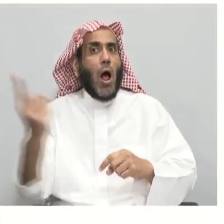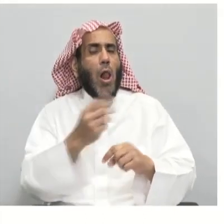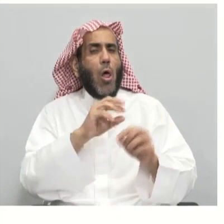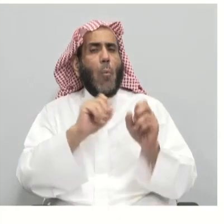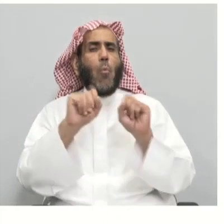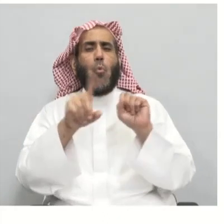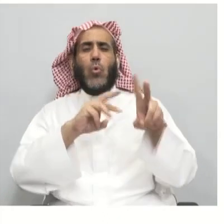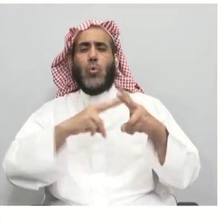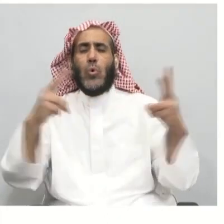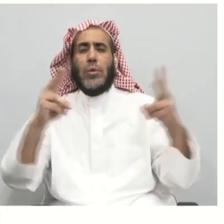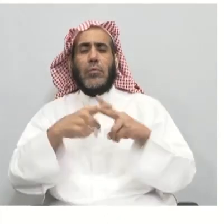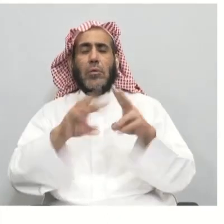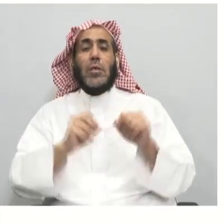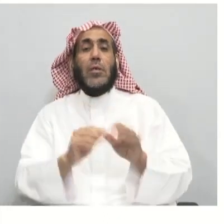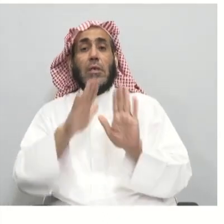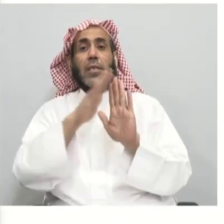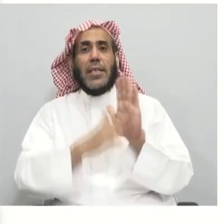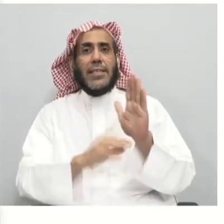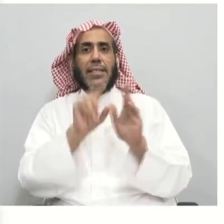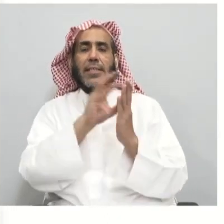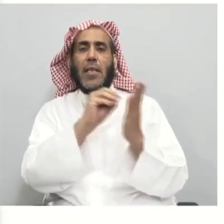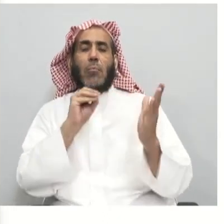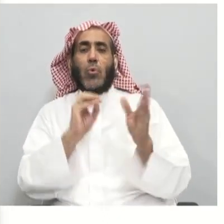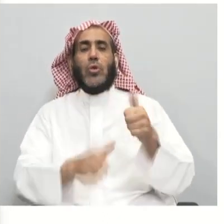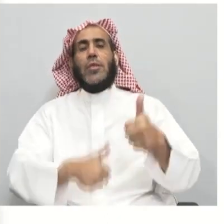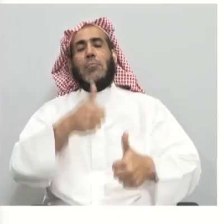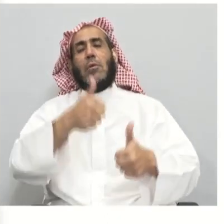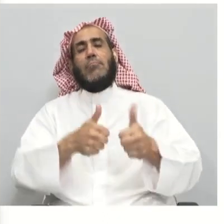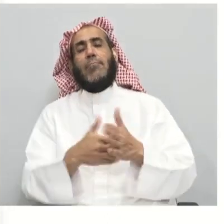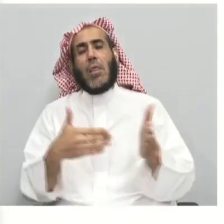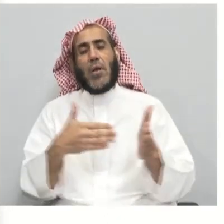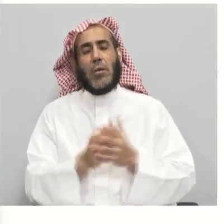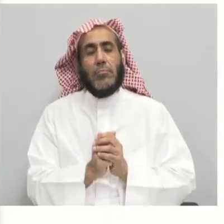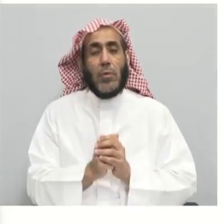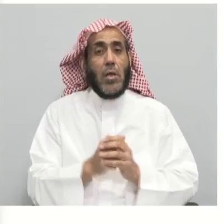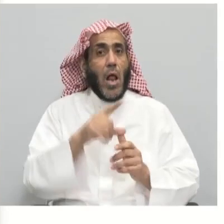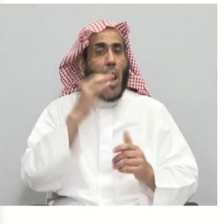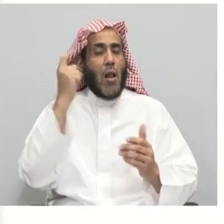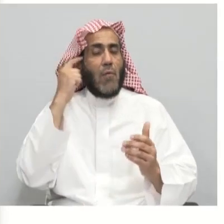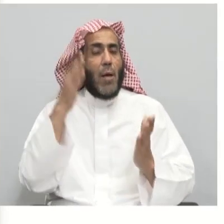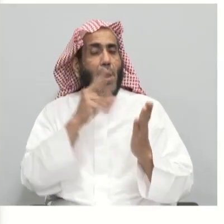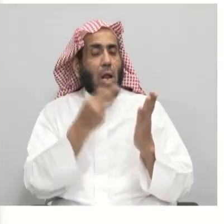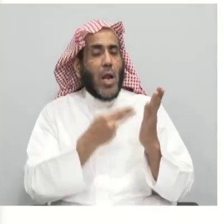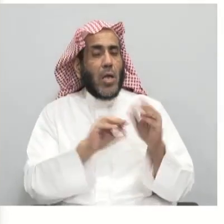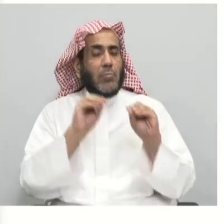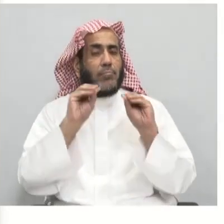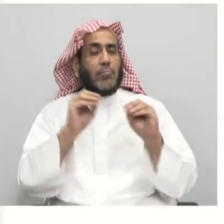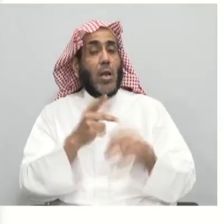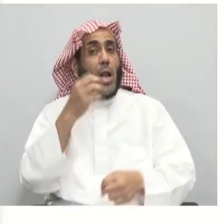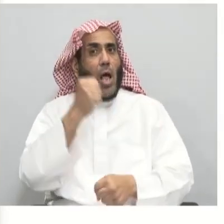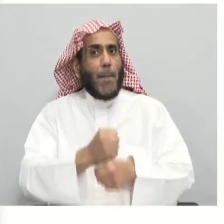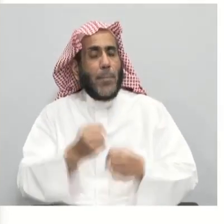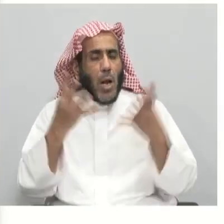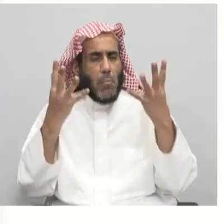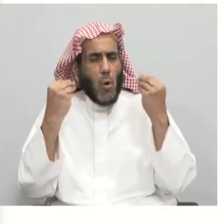كذلك نص نموذج الاختبار الفهم القرائي تعرفنا على الامن